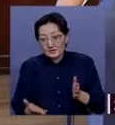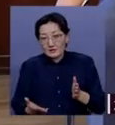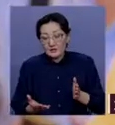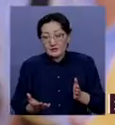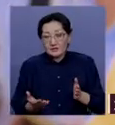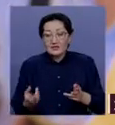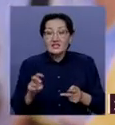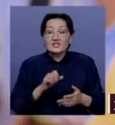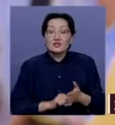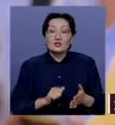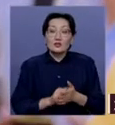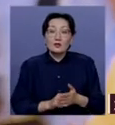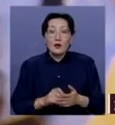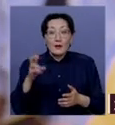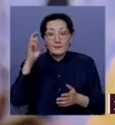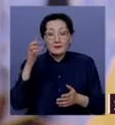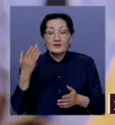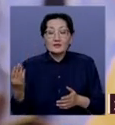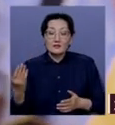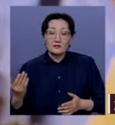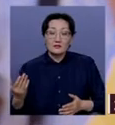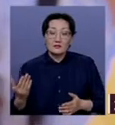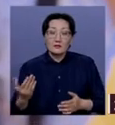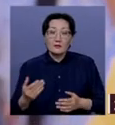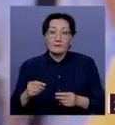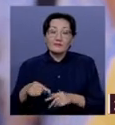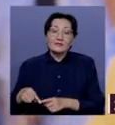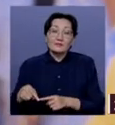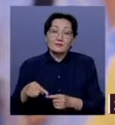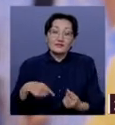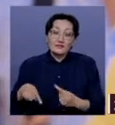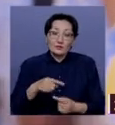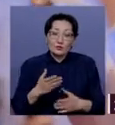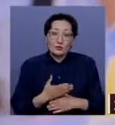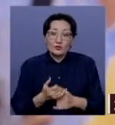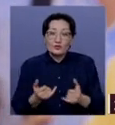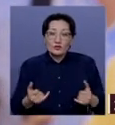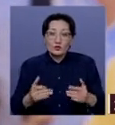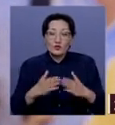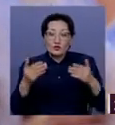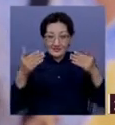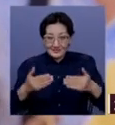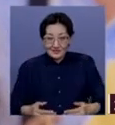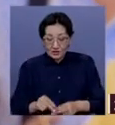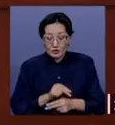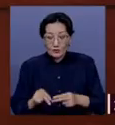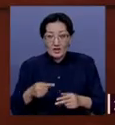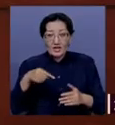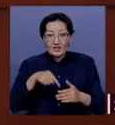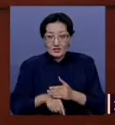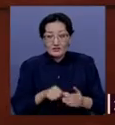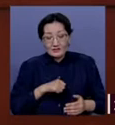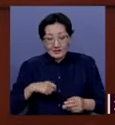себебім кішкене мемлекет тарапынан ба бір меценаттар жағынан ба бір көмек болса сыртын ғана нетіп беруге ішінде өзіміз жөндеп аламыз.